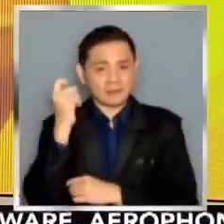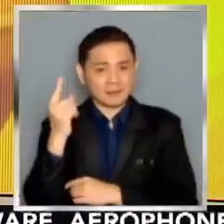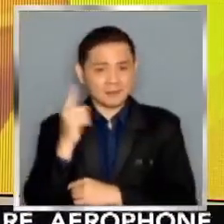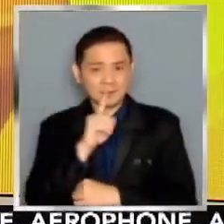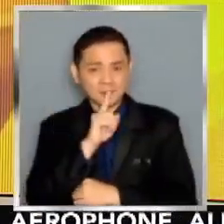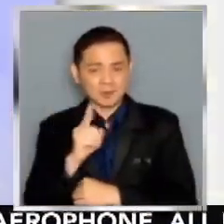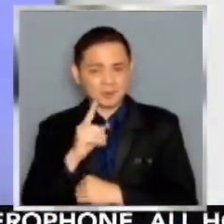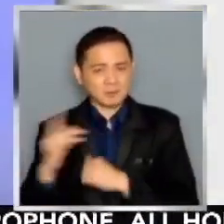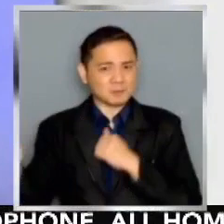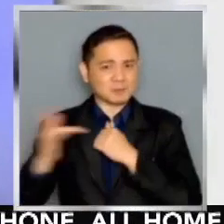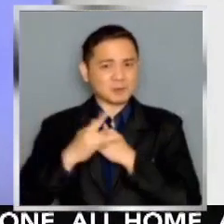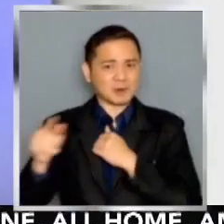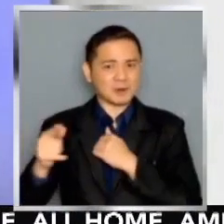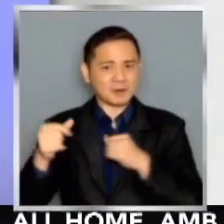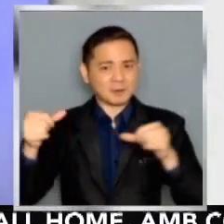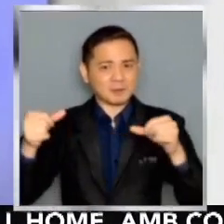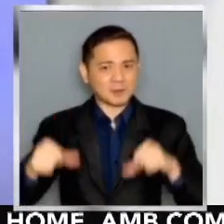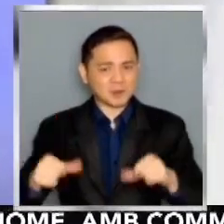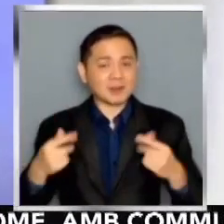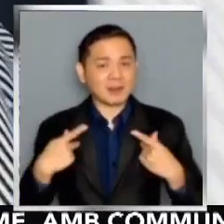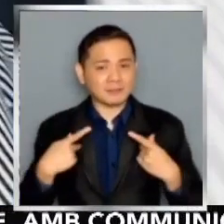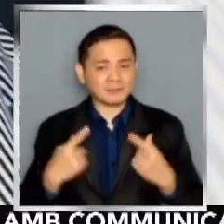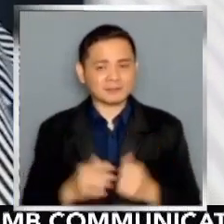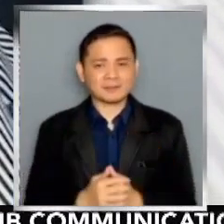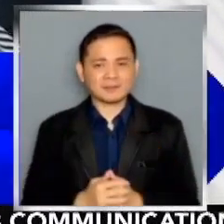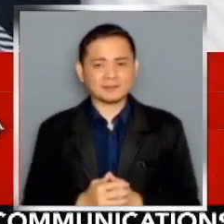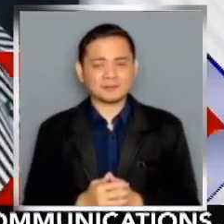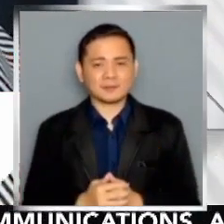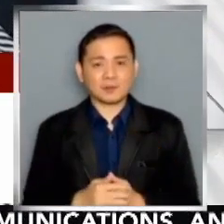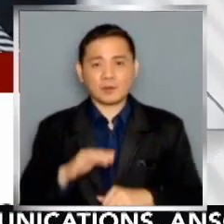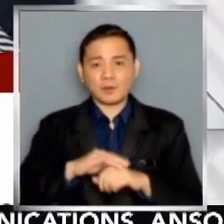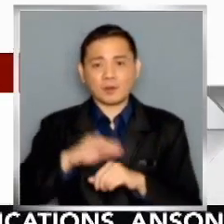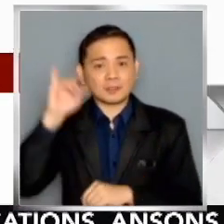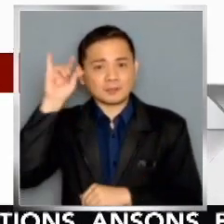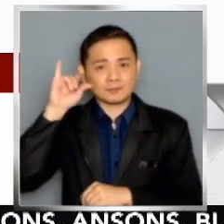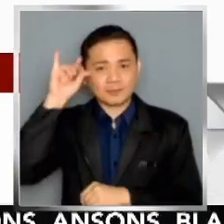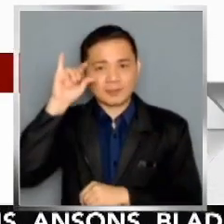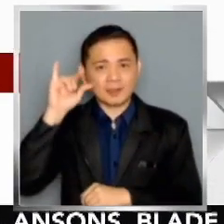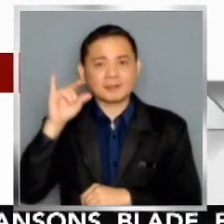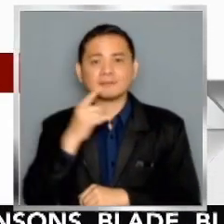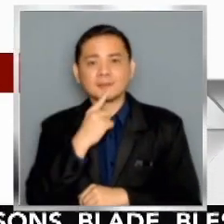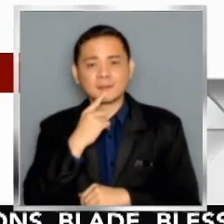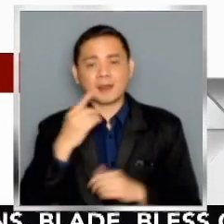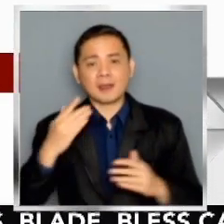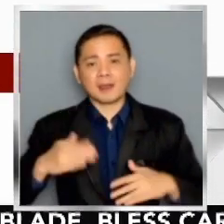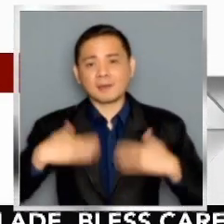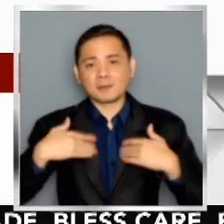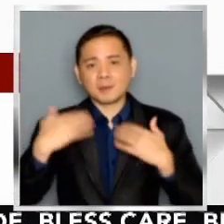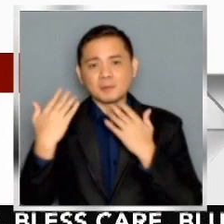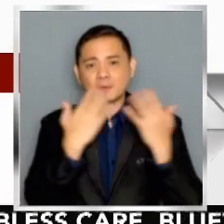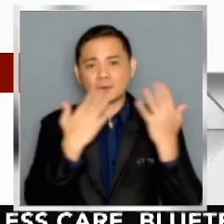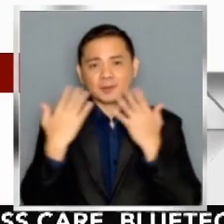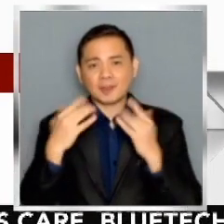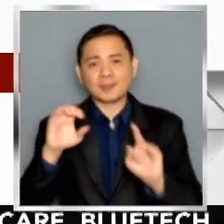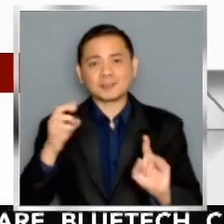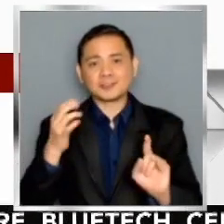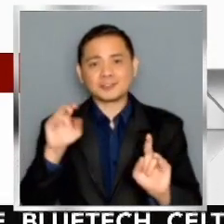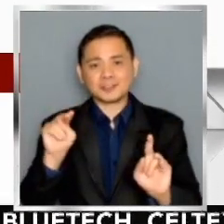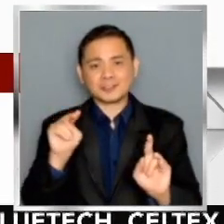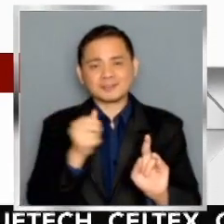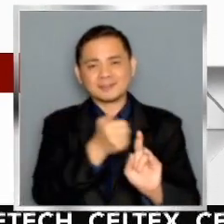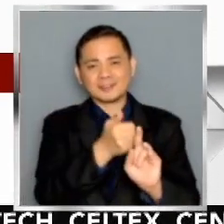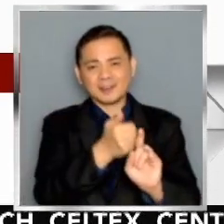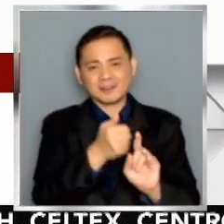sa fans. Sa isang post ni J-Hope sa Instagram, nag-comment ng happy birthday si Jin na kasalukuyang nasa military